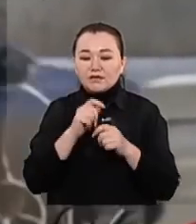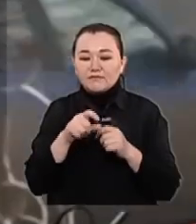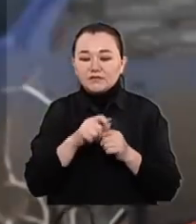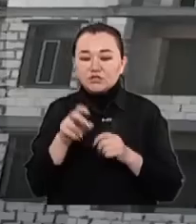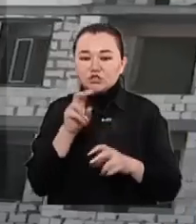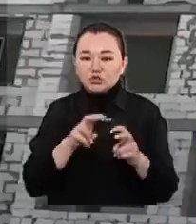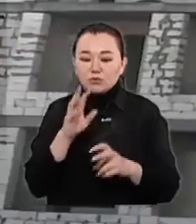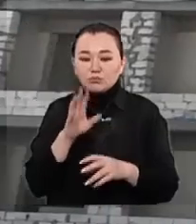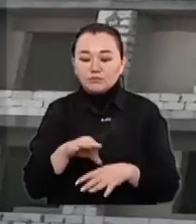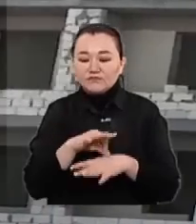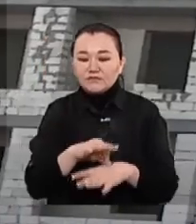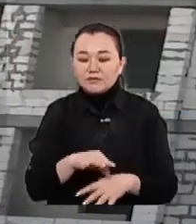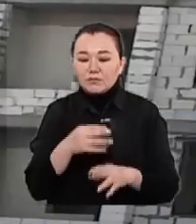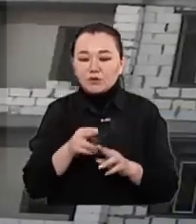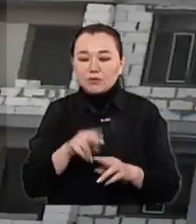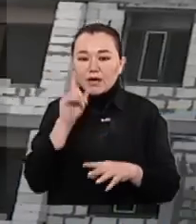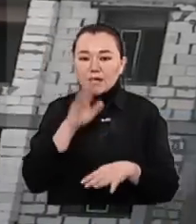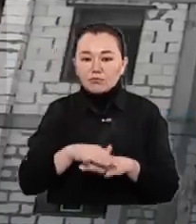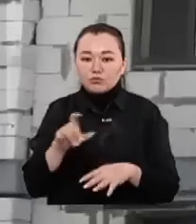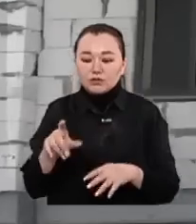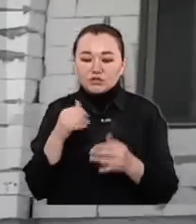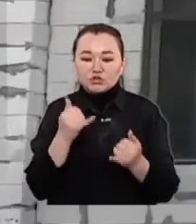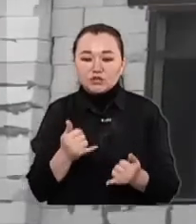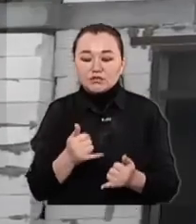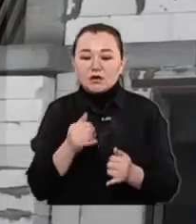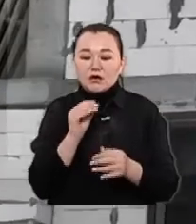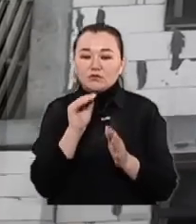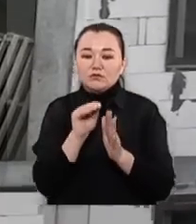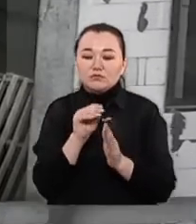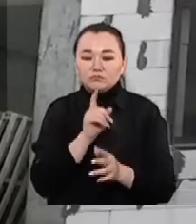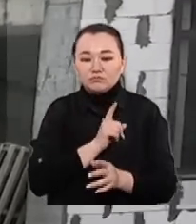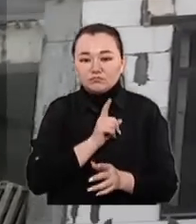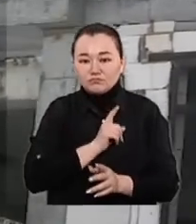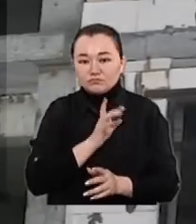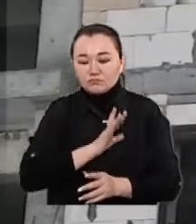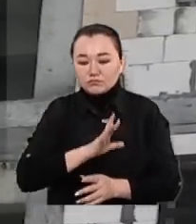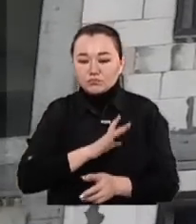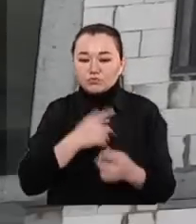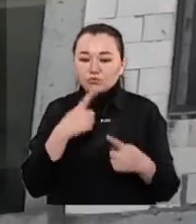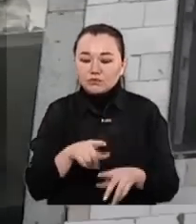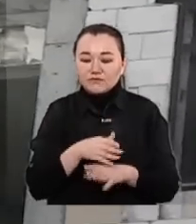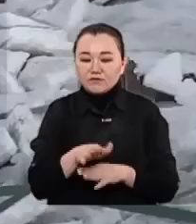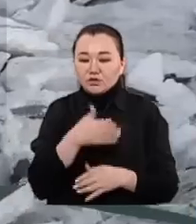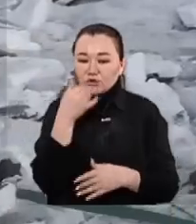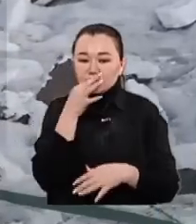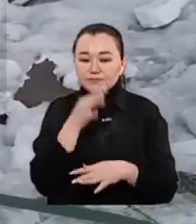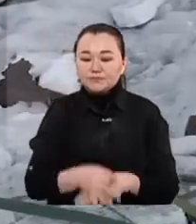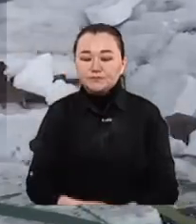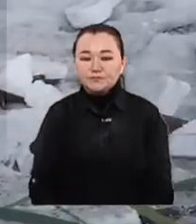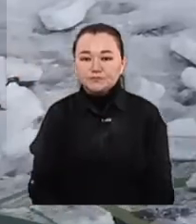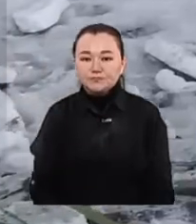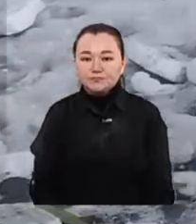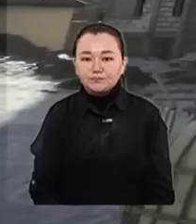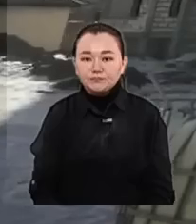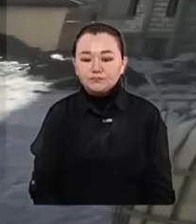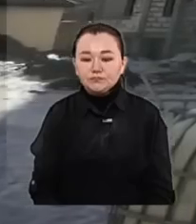жұмыстары жүргізіледі. Сондықтан әкімдік өкілдері әзірге салымшыларға күтуден басқа амал жоқ деп отыр. Жұлдыз Тілеухан,